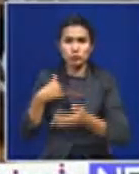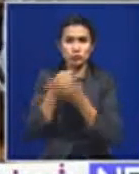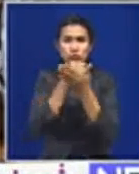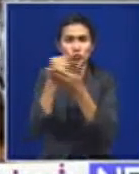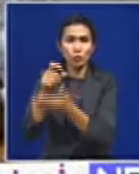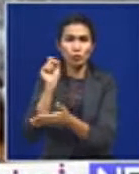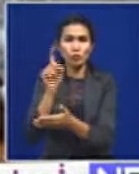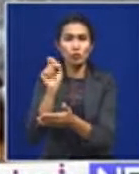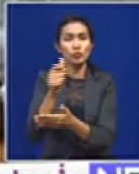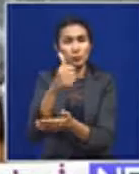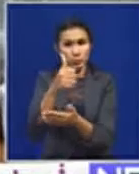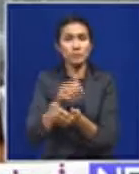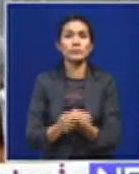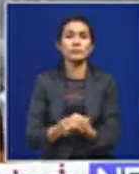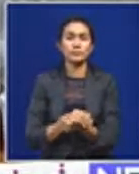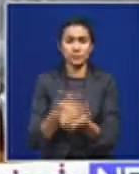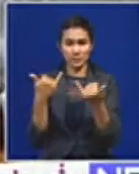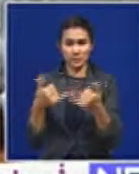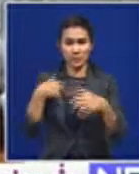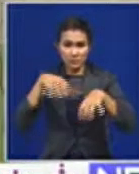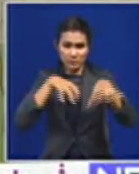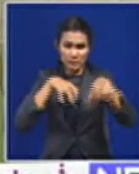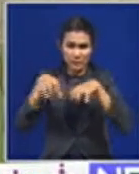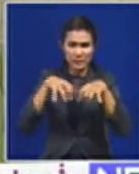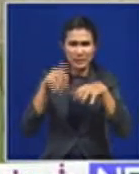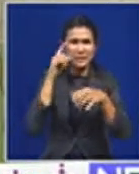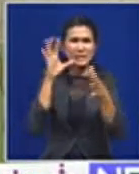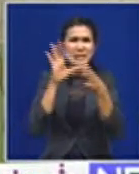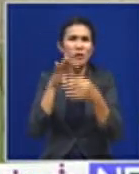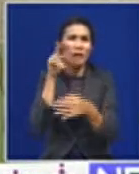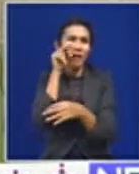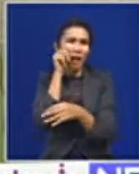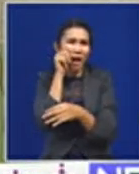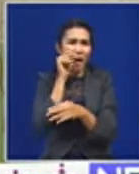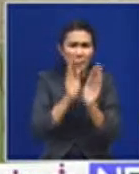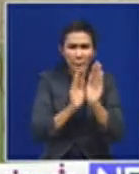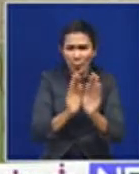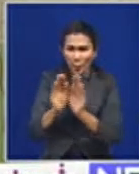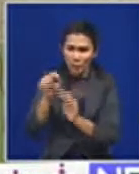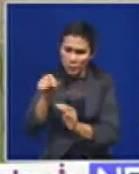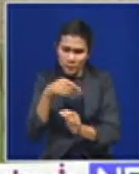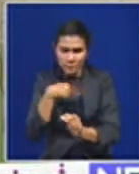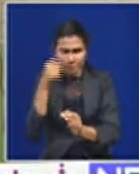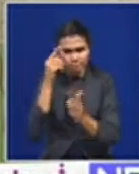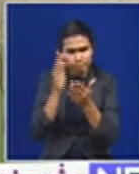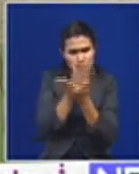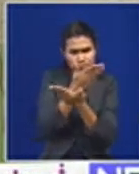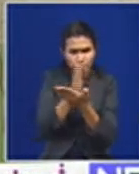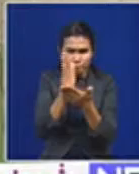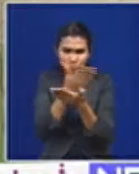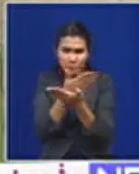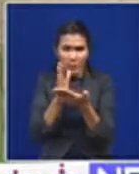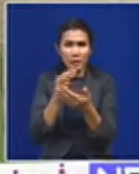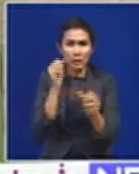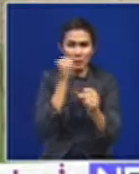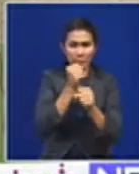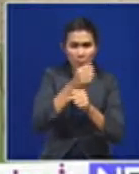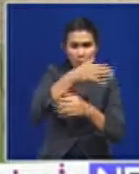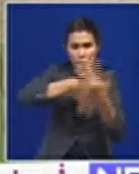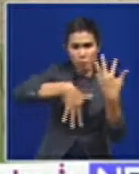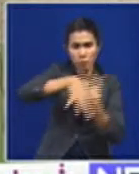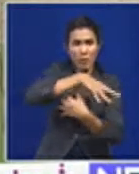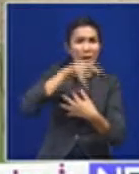ทีส่วนการบริหารจัดการน้ำในอ่างเก็บน้ำต่างๆได้เน้นการจัดสรรน้ำสำหรับผลิตน้ำประปาเป็